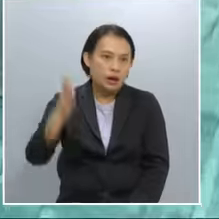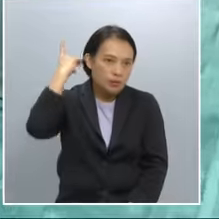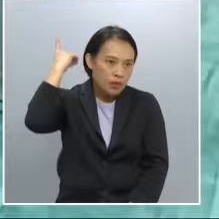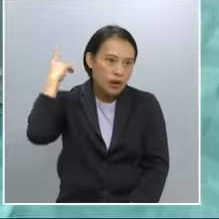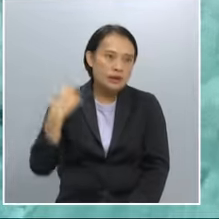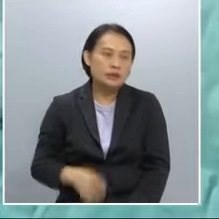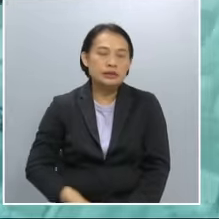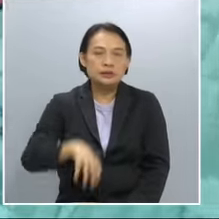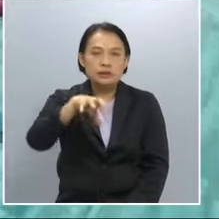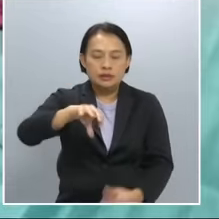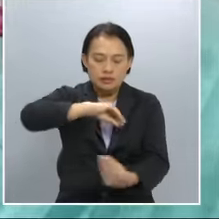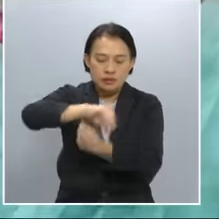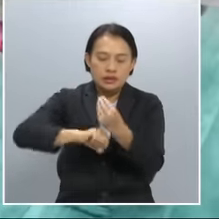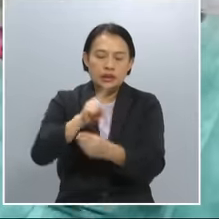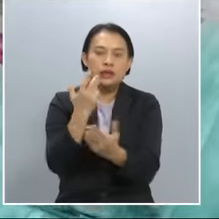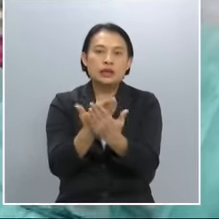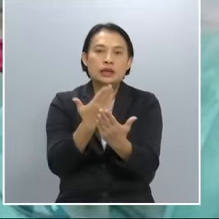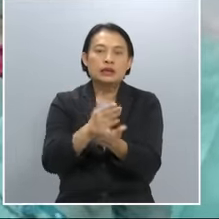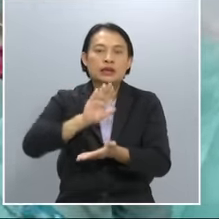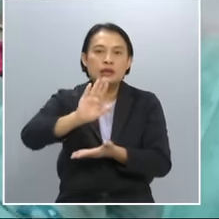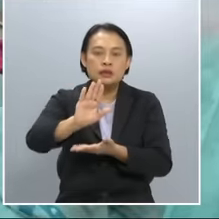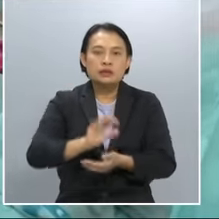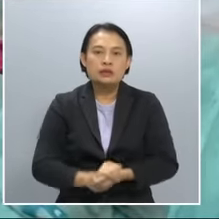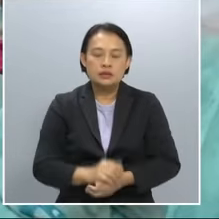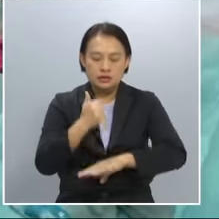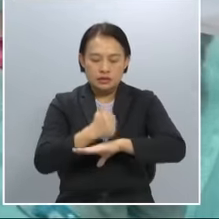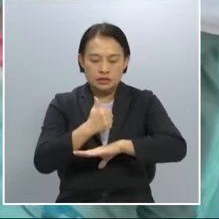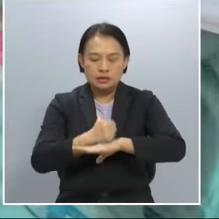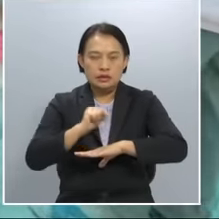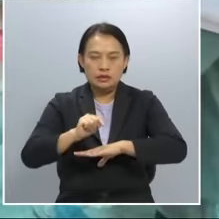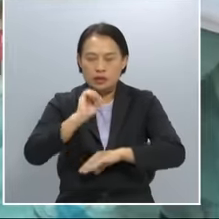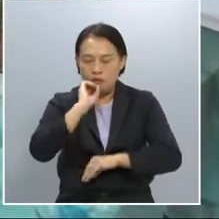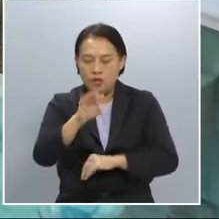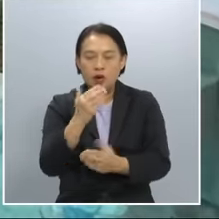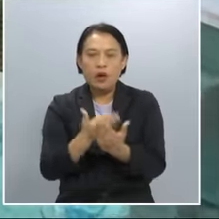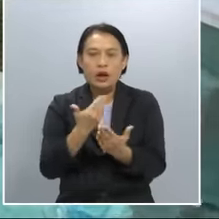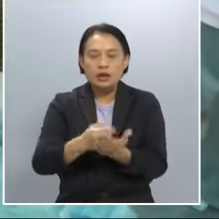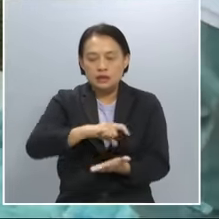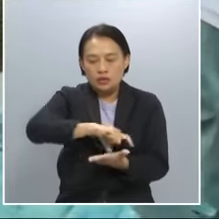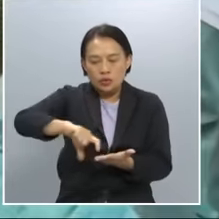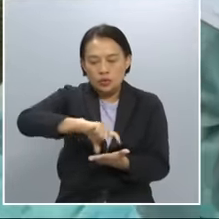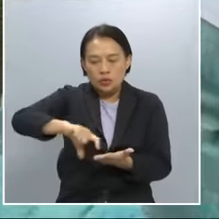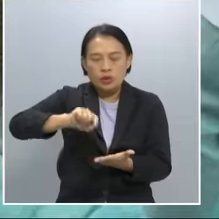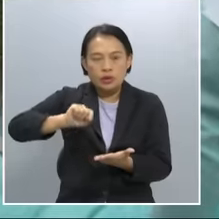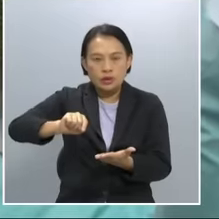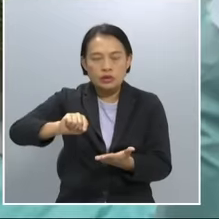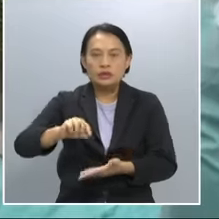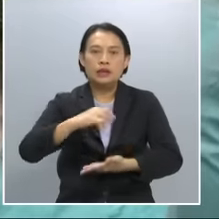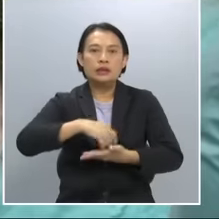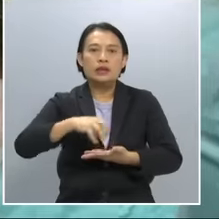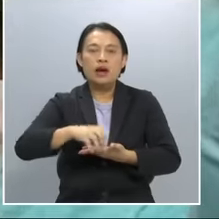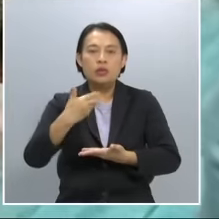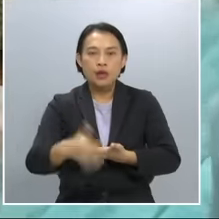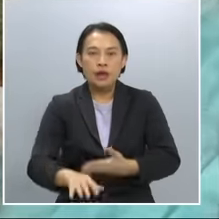สำนักงานเศรษฐกิจการคลังท่านผู้อำนวยการพรชัยธีรเวชท่านพูดถึงผลการโอนเงินอย่างที่บอกไปนะครับท่านผู้ชม